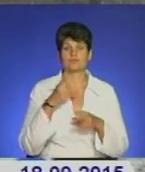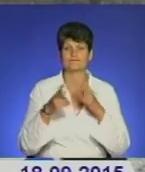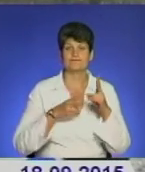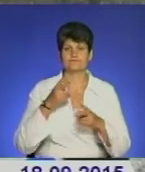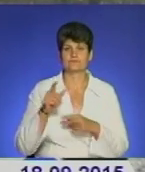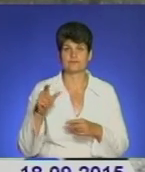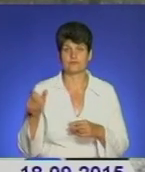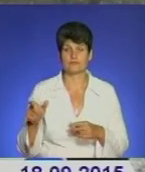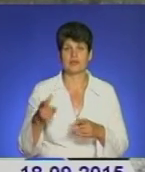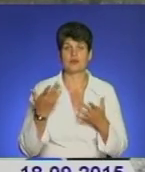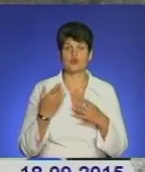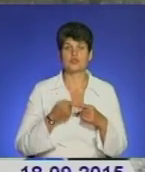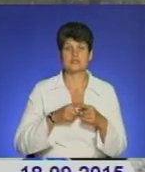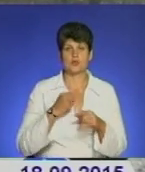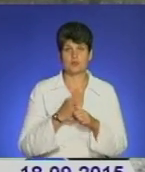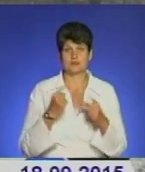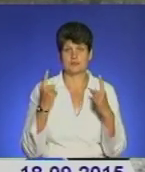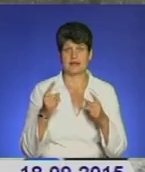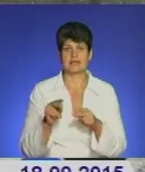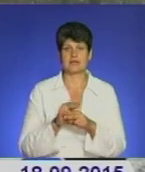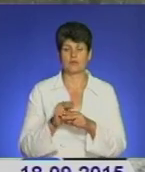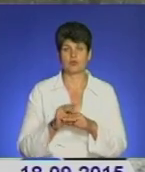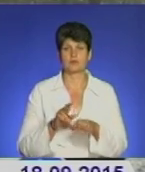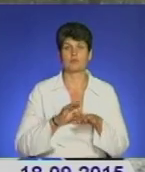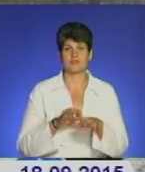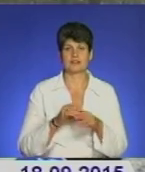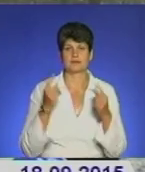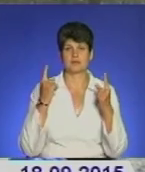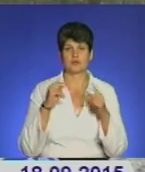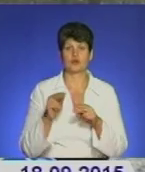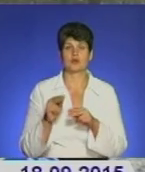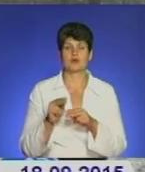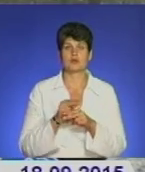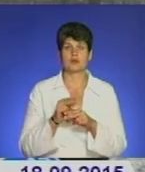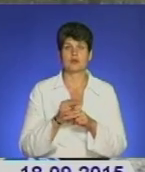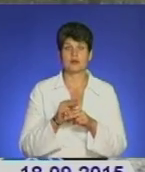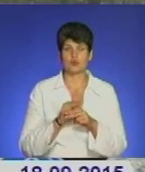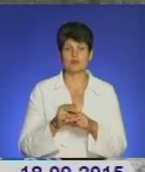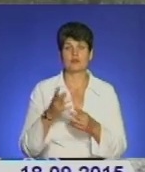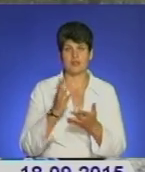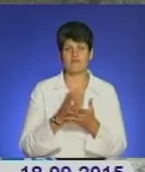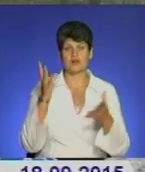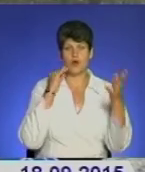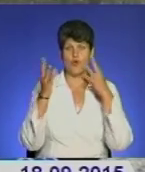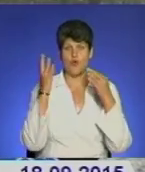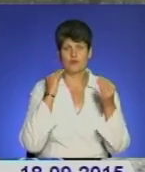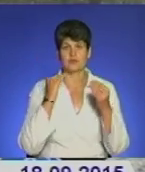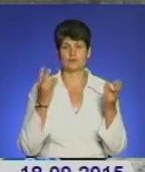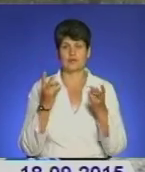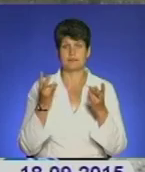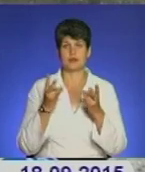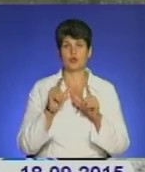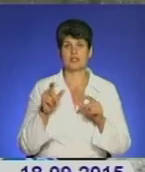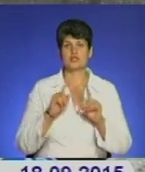люди? Ну, якщо це робиться капітальний ремонт, то проведення капітального ремонту є державні будівельні норми, які вимагають обов'язково враховувати потреби людей з особливими потребами.